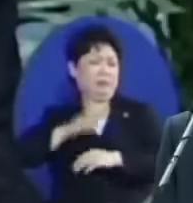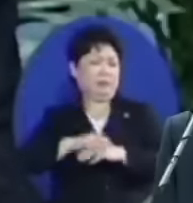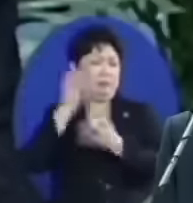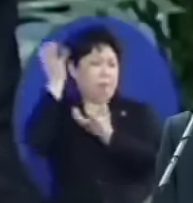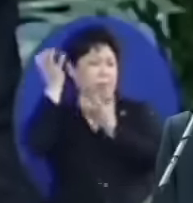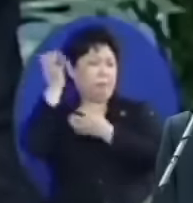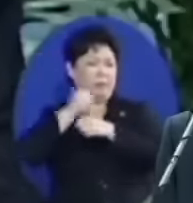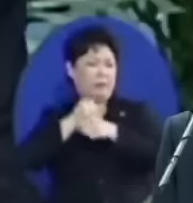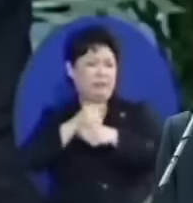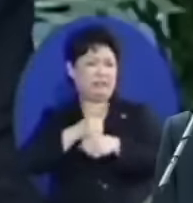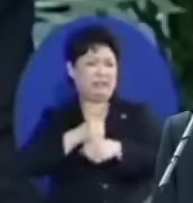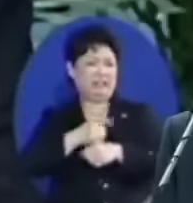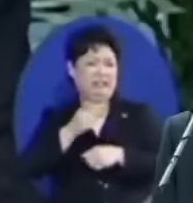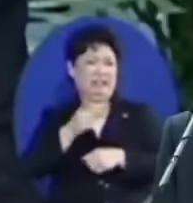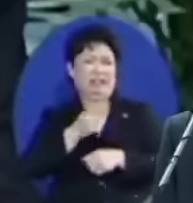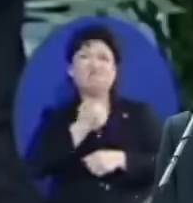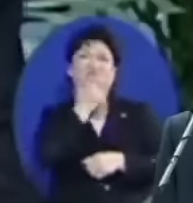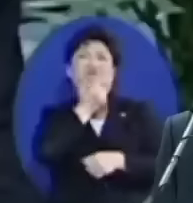지랄한다